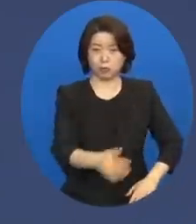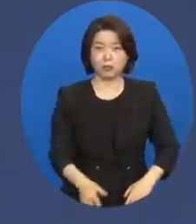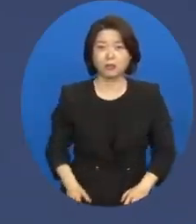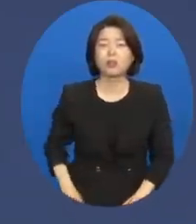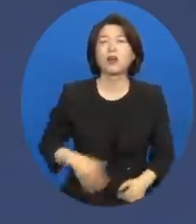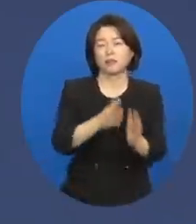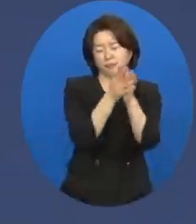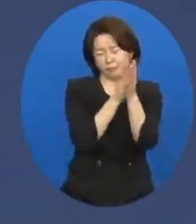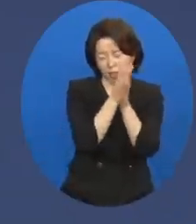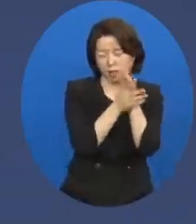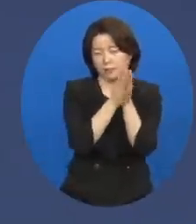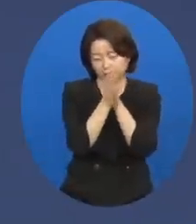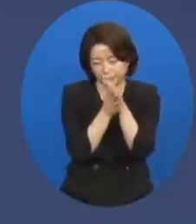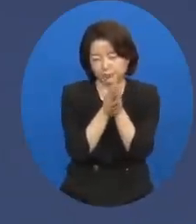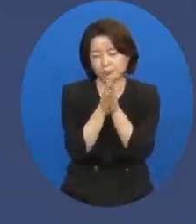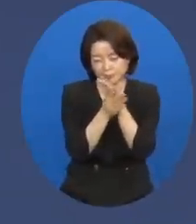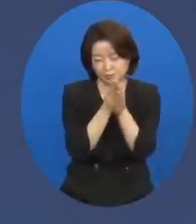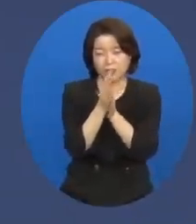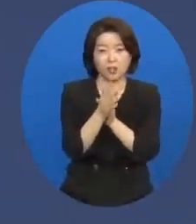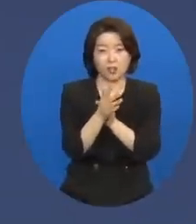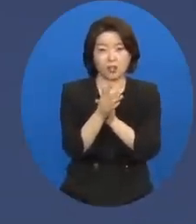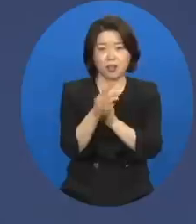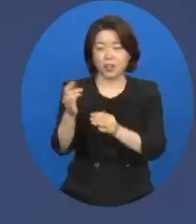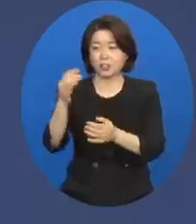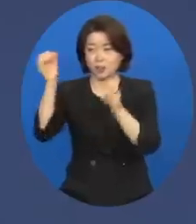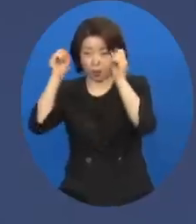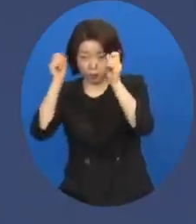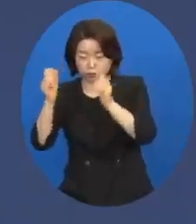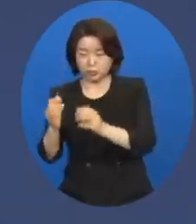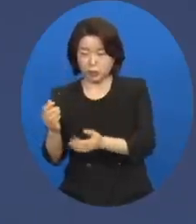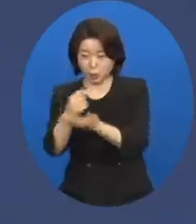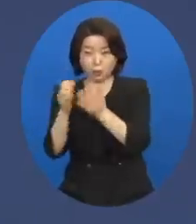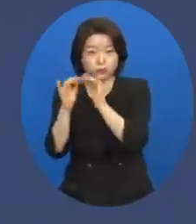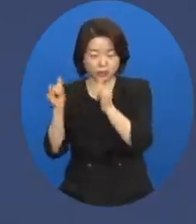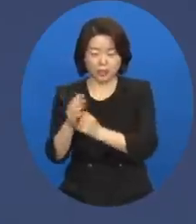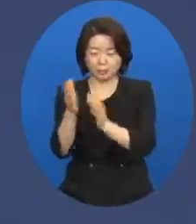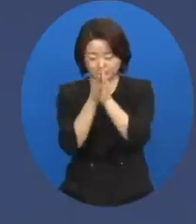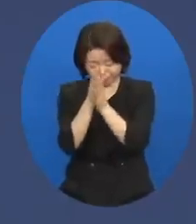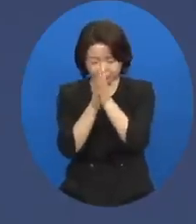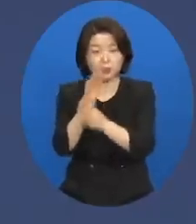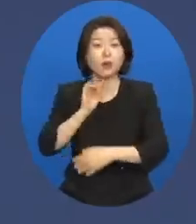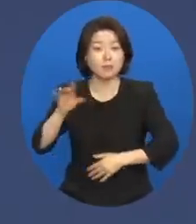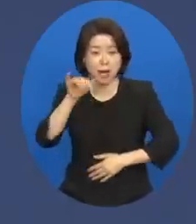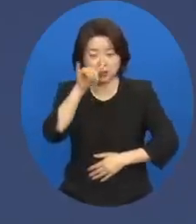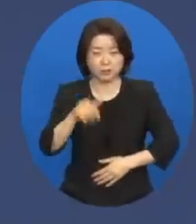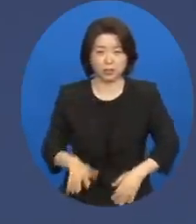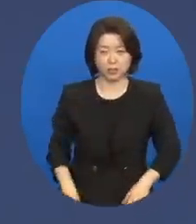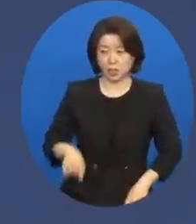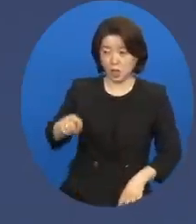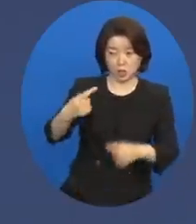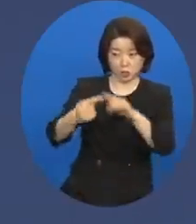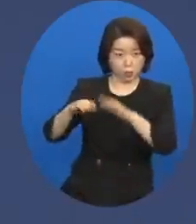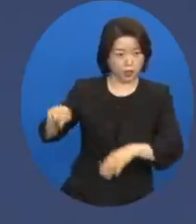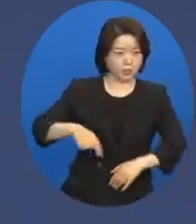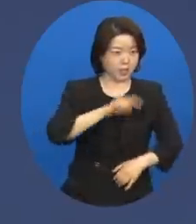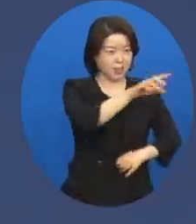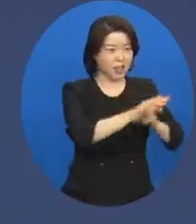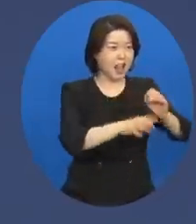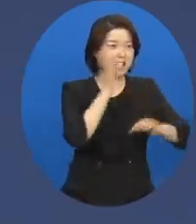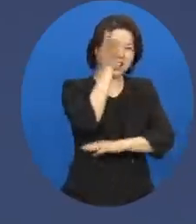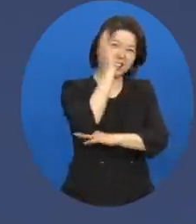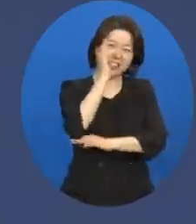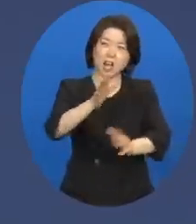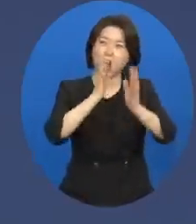치성만 드리는 거예요. 그냥 촛불 켜놓고 이렇게. 아, 그런데 이 사람들은 교회를 모르니까 여기서 저기서 막 랄랄라